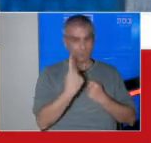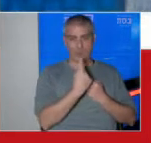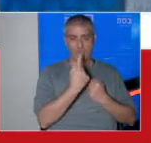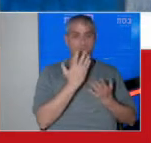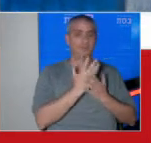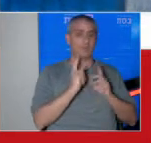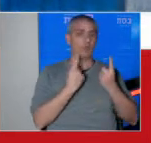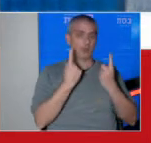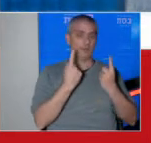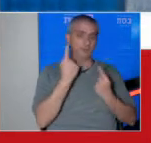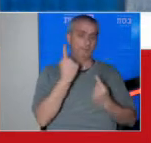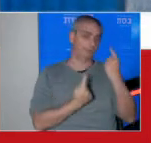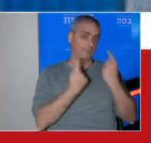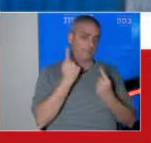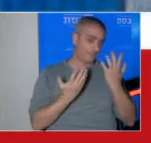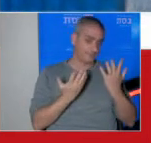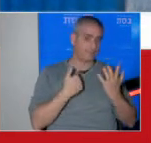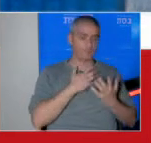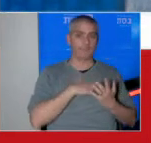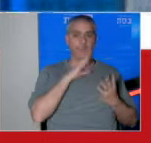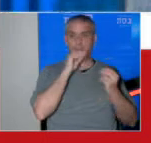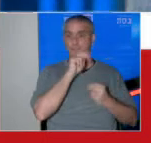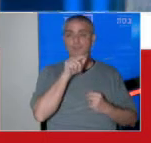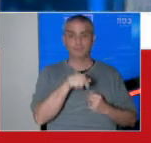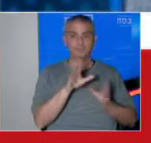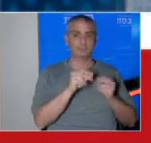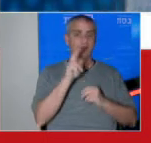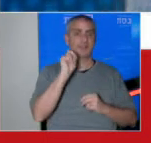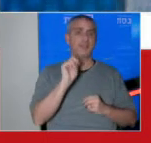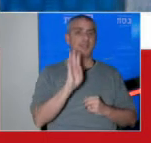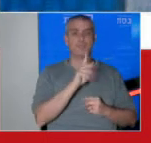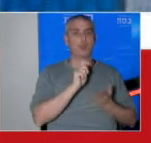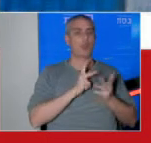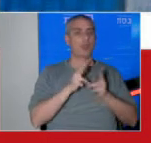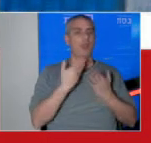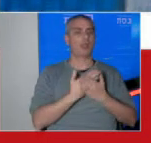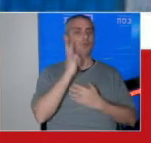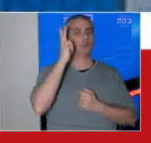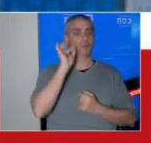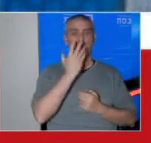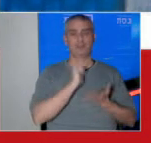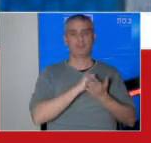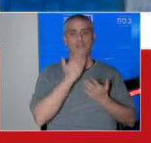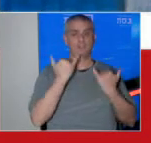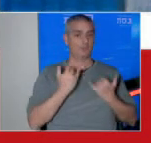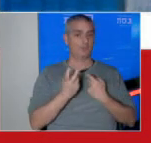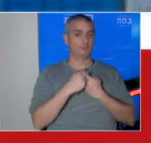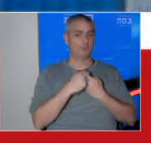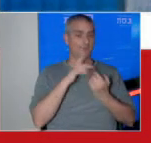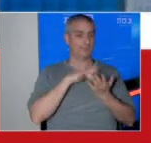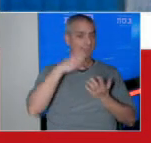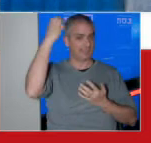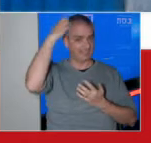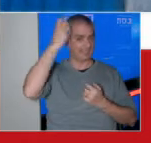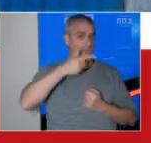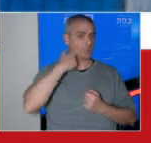זה קורה מעת לעת. אנחנו רוצים עכשיו לדבר בעניין הזה עם נטע בר, הוא עורך חדשות החוץ של ישראל היום, שמצטרף אלינו מקייב,